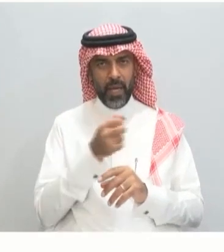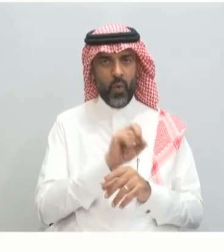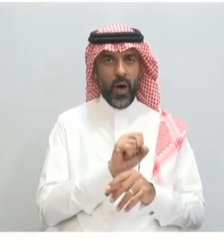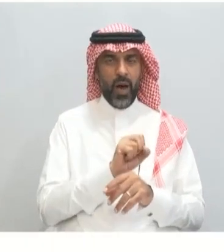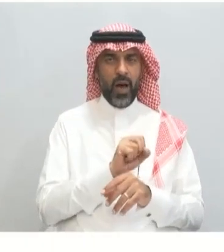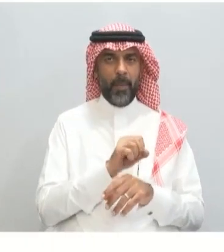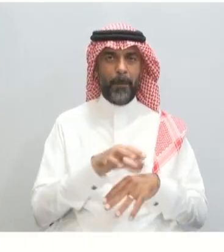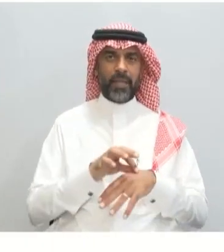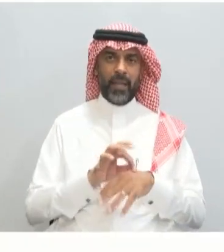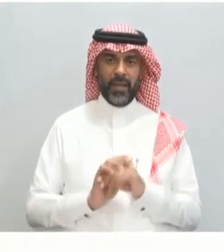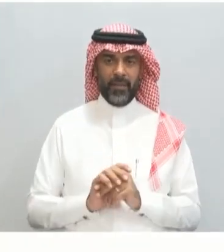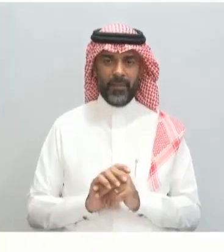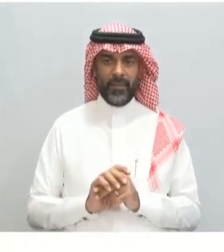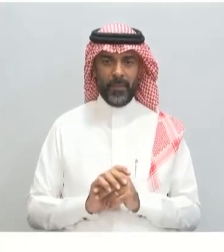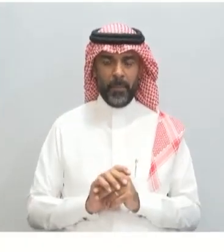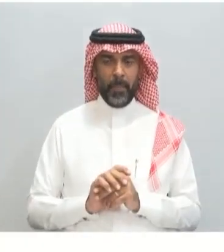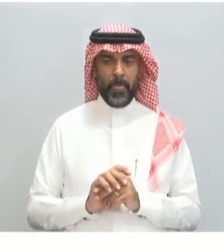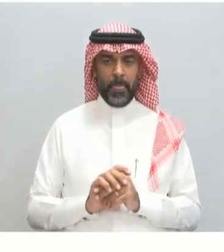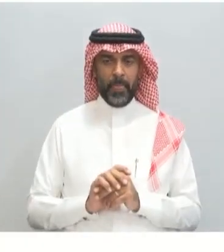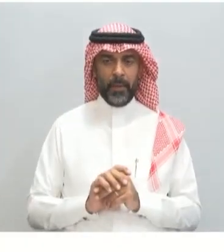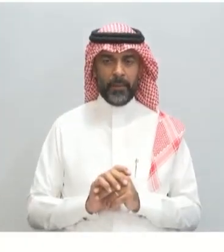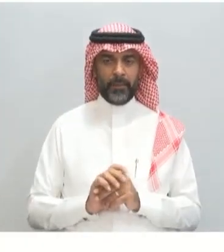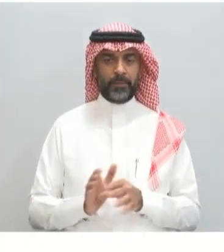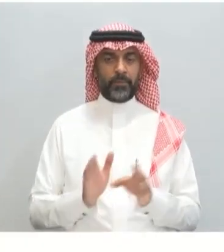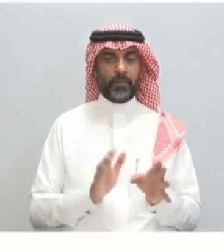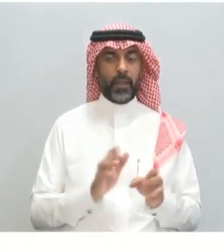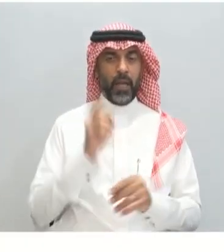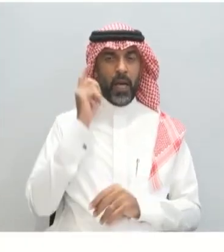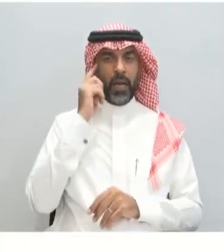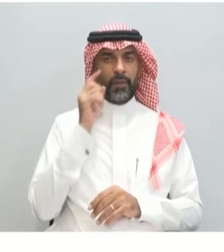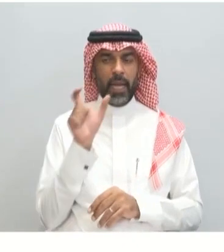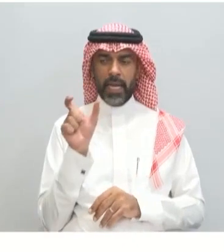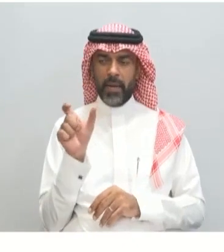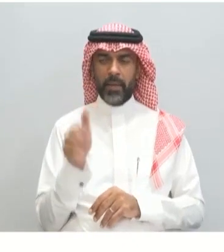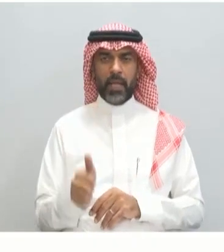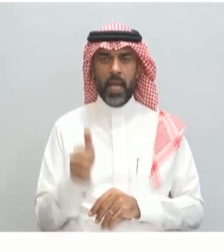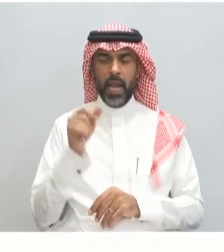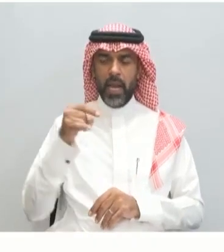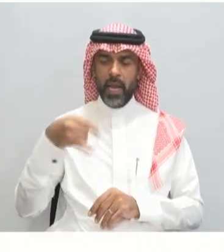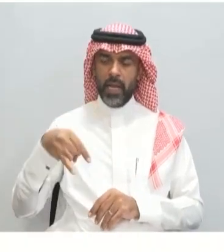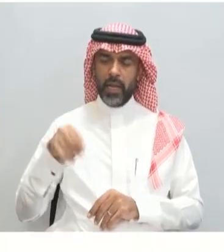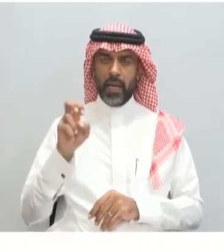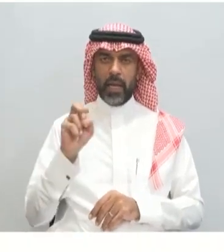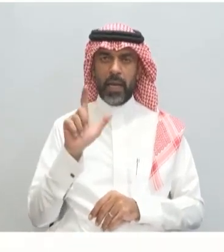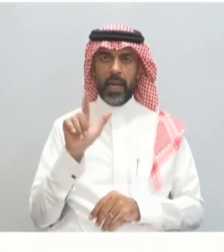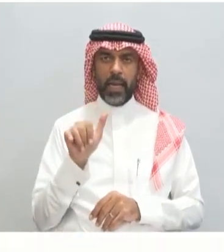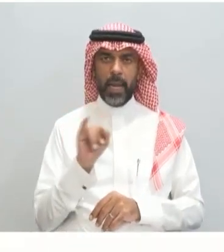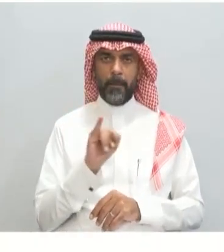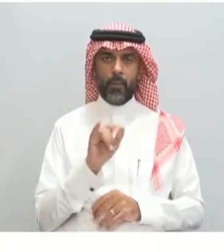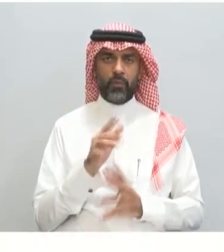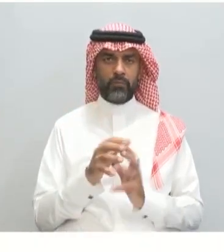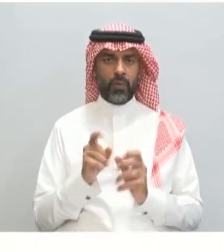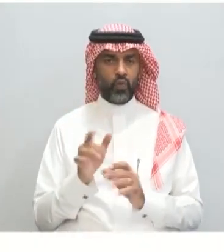والجغرافيا البشريه بعد ذلك تعرفنا على كلمه اقليم وما هي اقليم